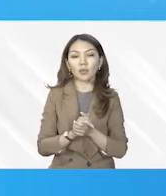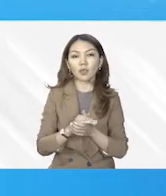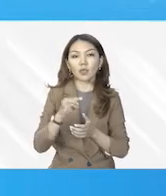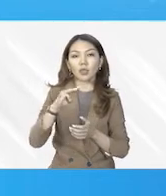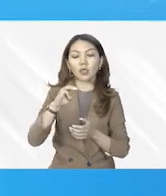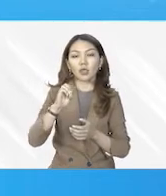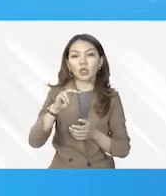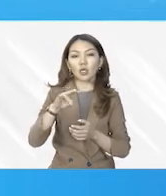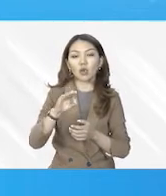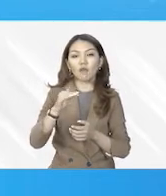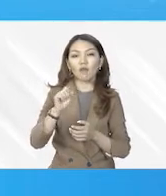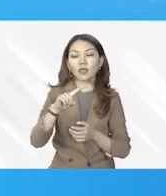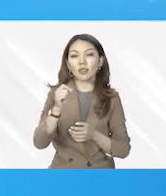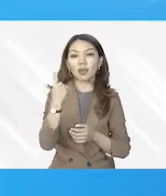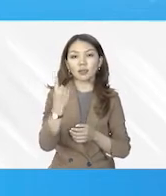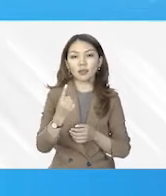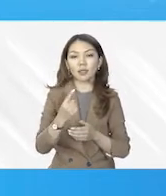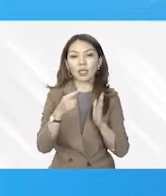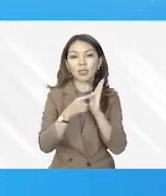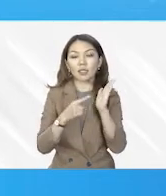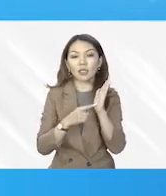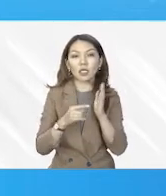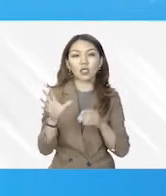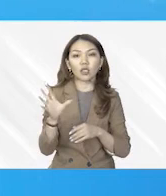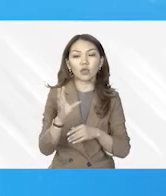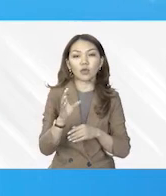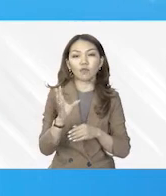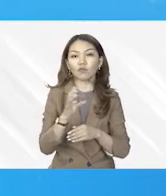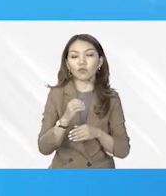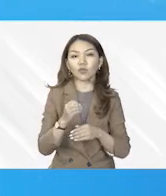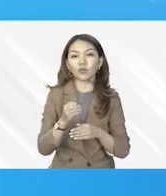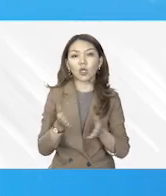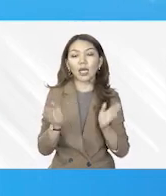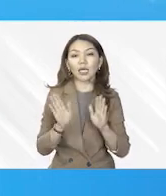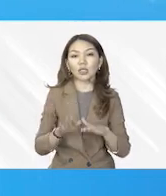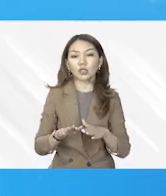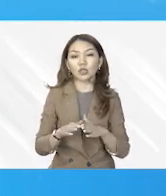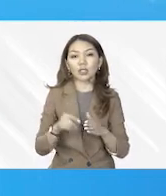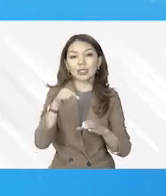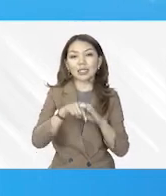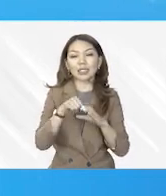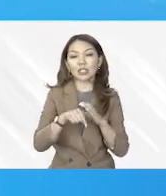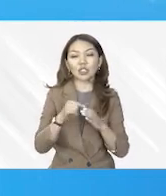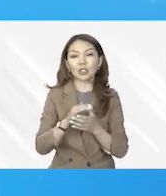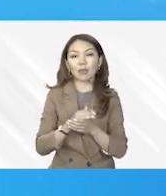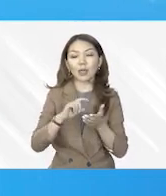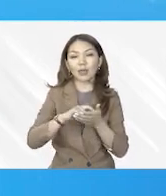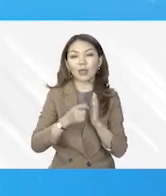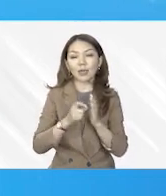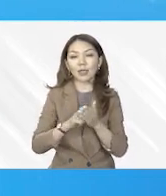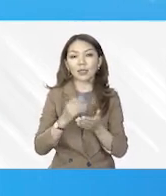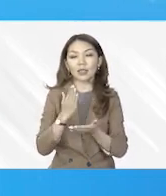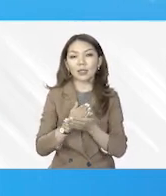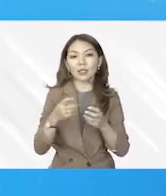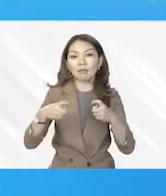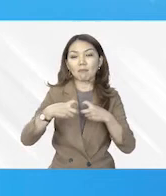Телофаза 1. Делится все остальное содержимое клетки, образуется перетяжка и